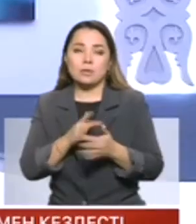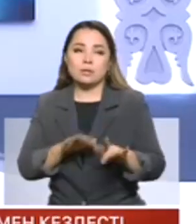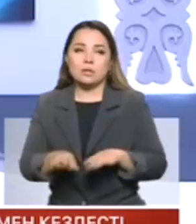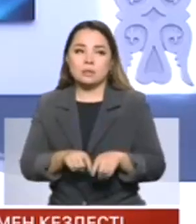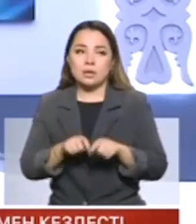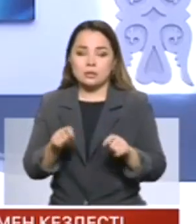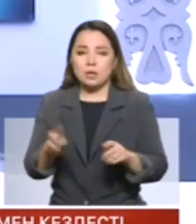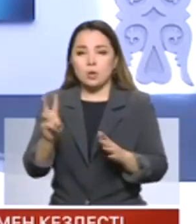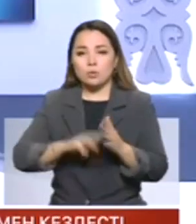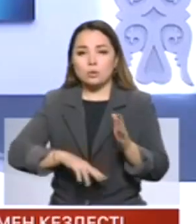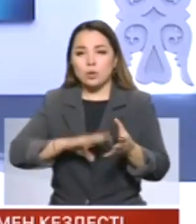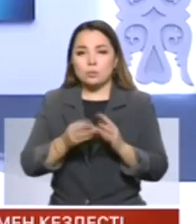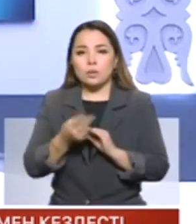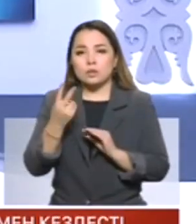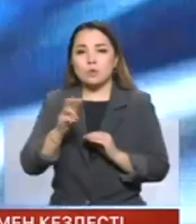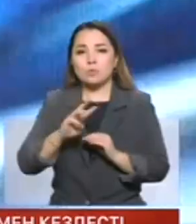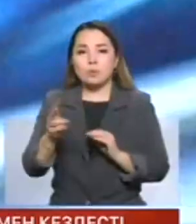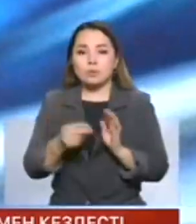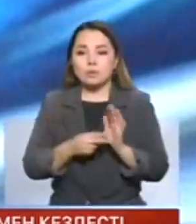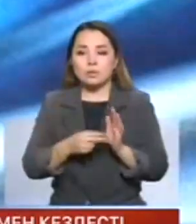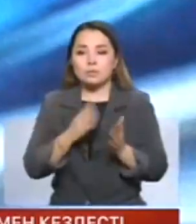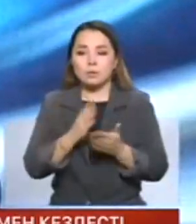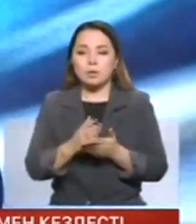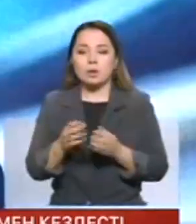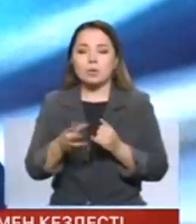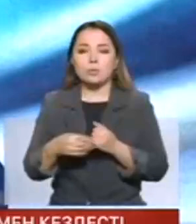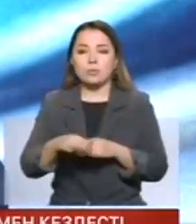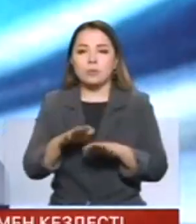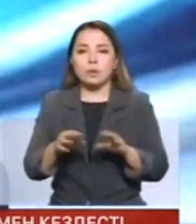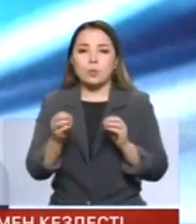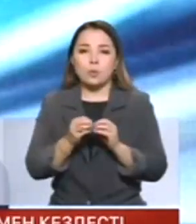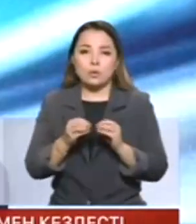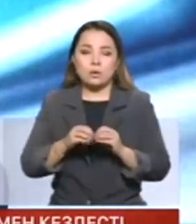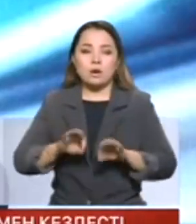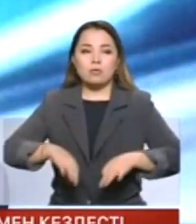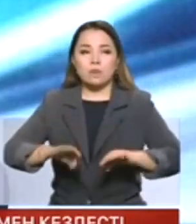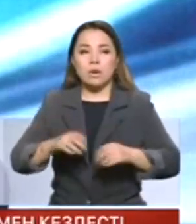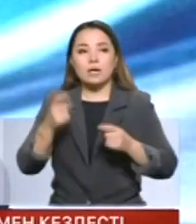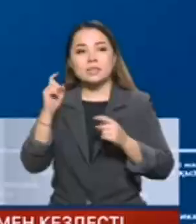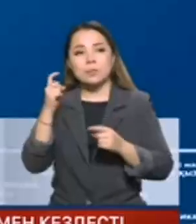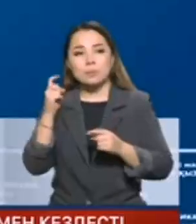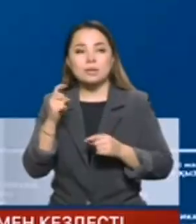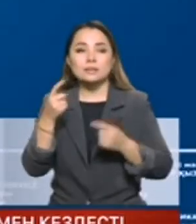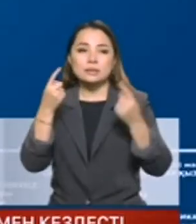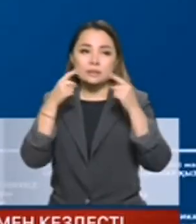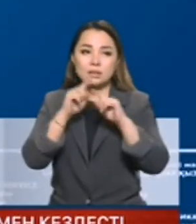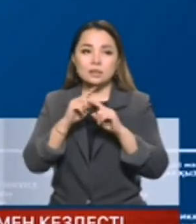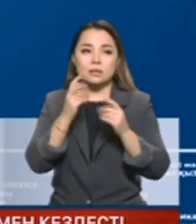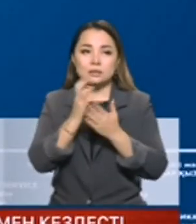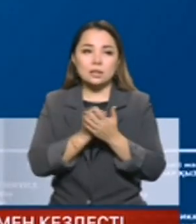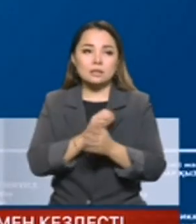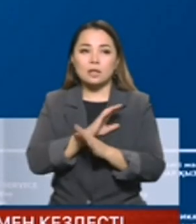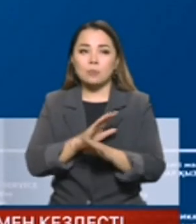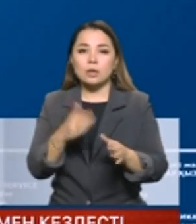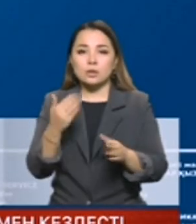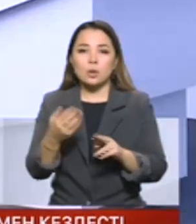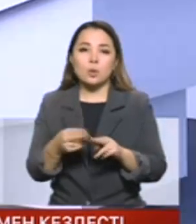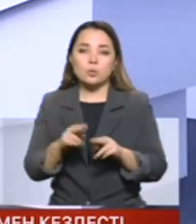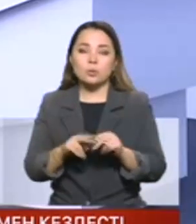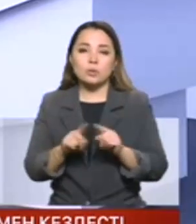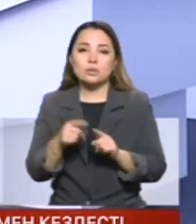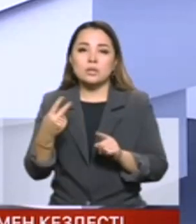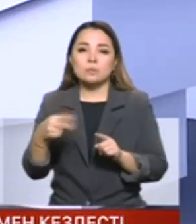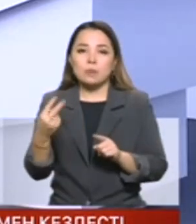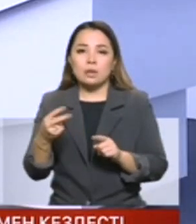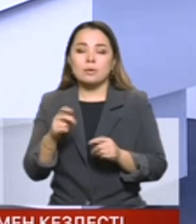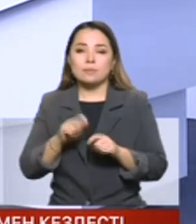салынған айыппұл құны 200 миллион теңгеден асады. Мәселен, 10 өңірде автохимияның техникалық регламенттері сақталмаған, сонымен қатар